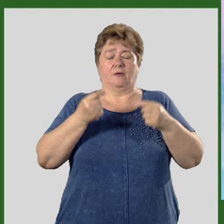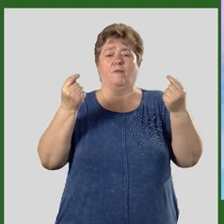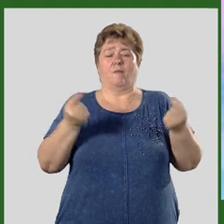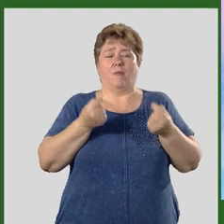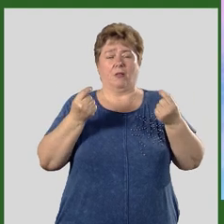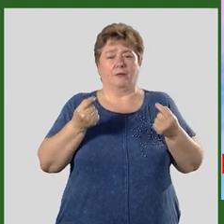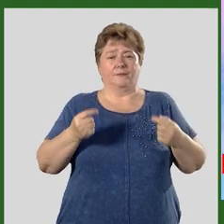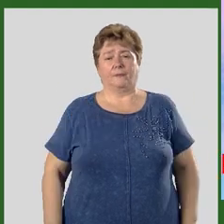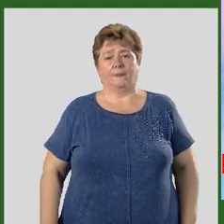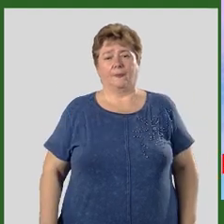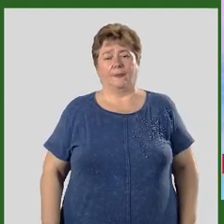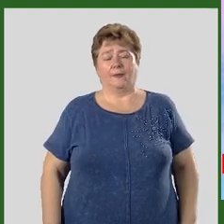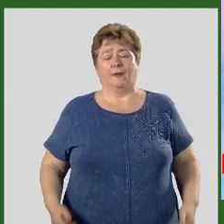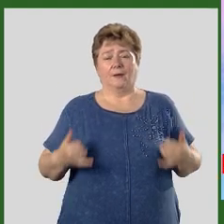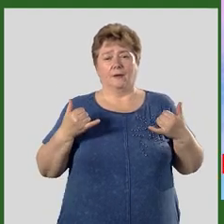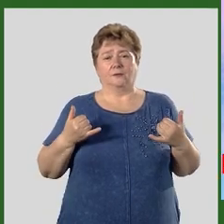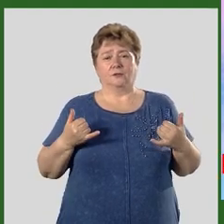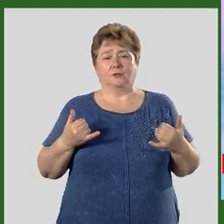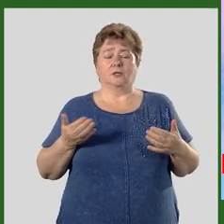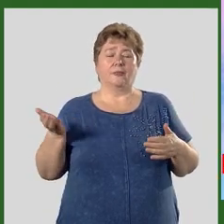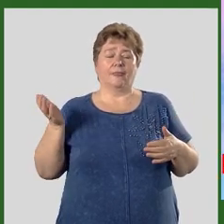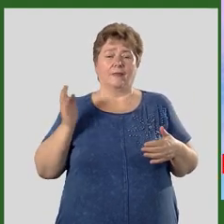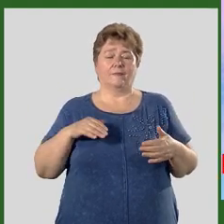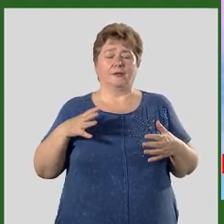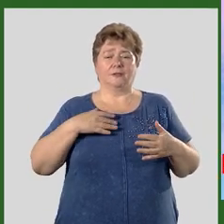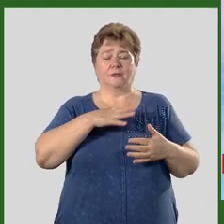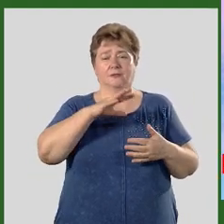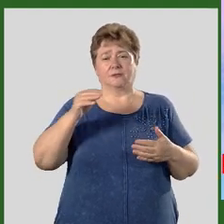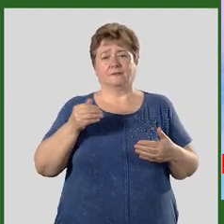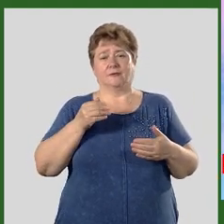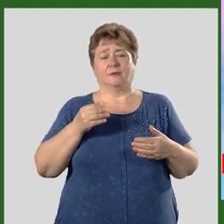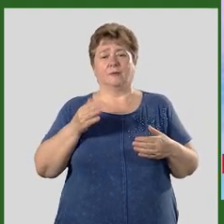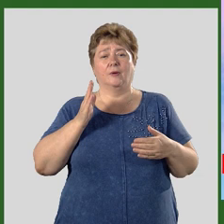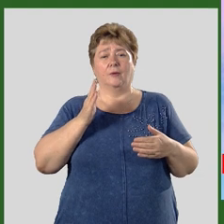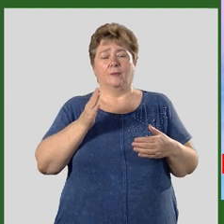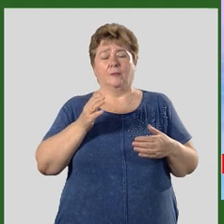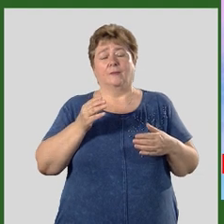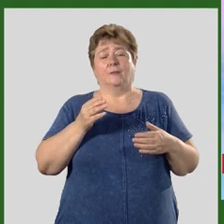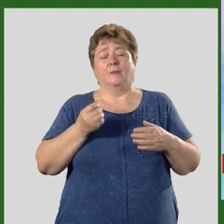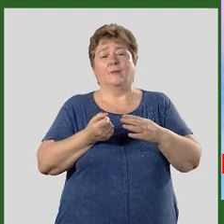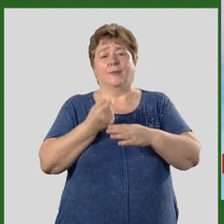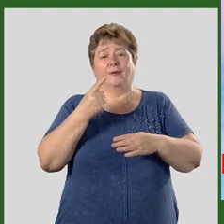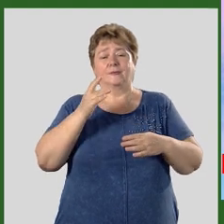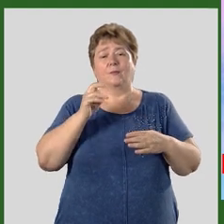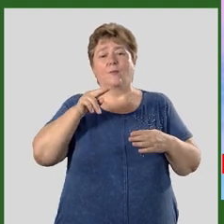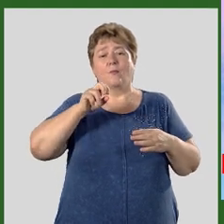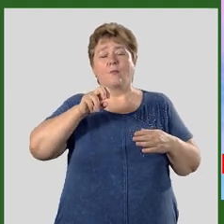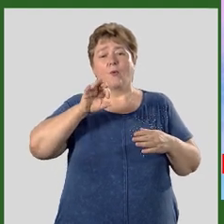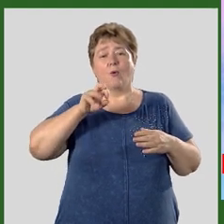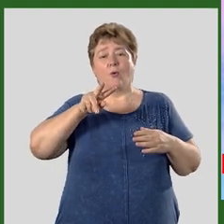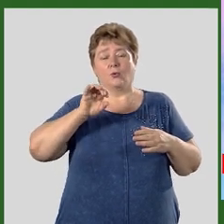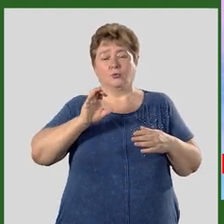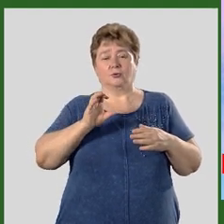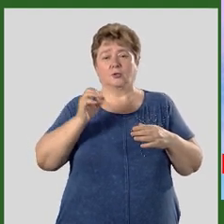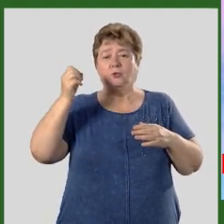мало. А теперь давайте мы с вами окажемся на полюсах.